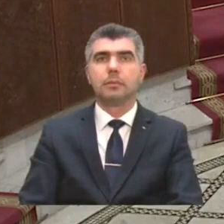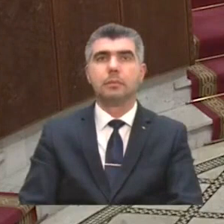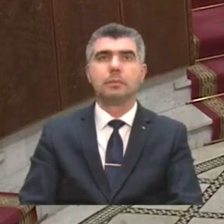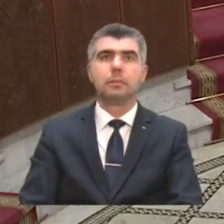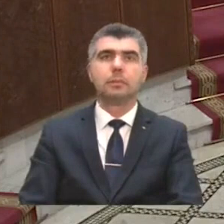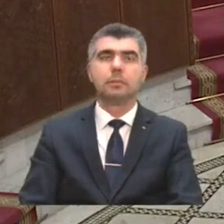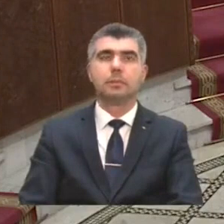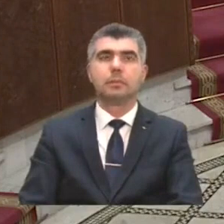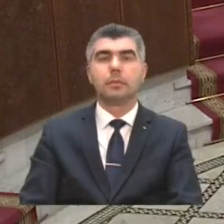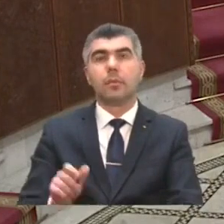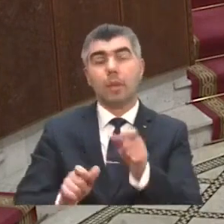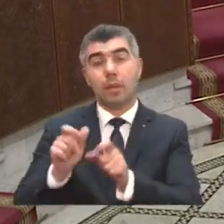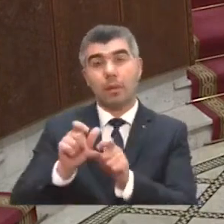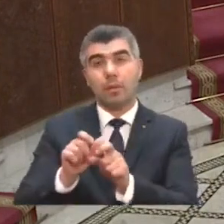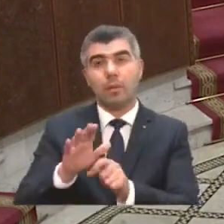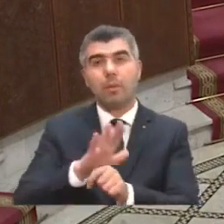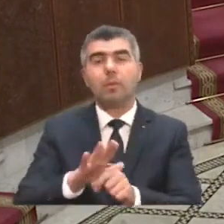السيد الرئيس السيدة والسادات